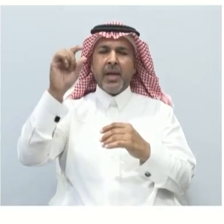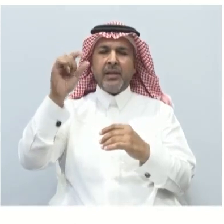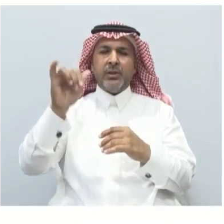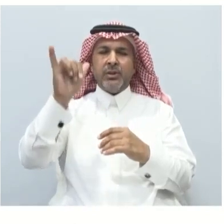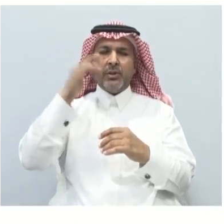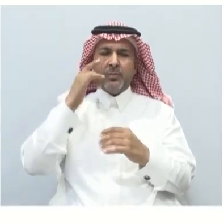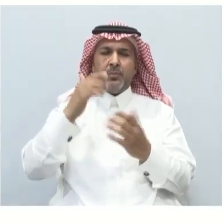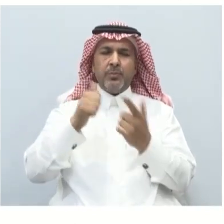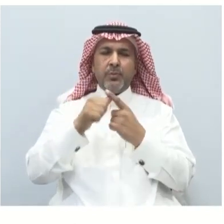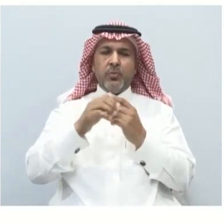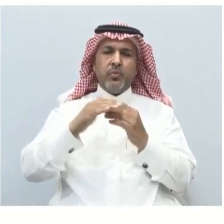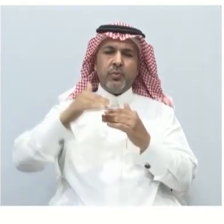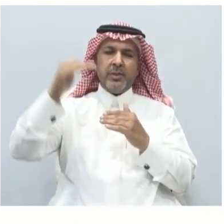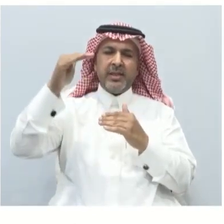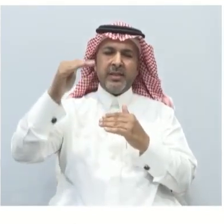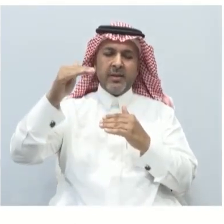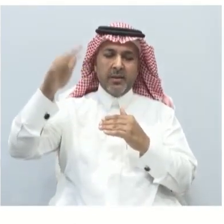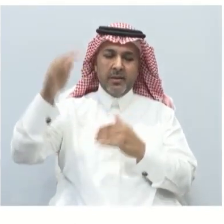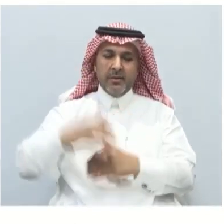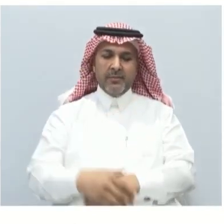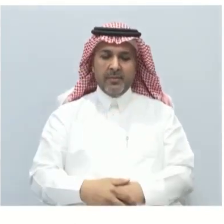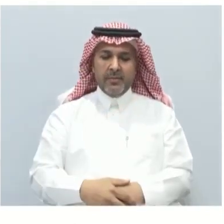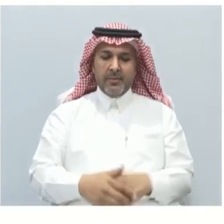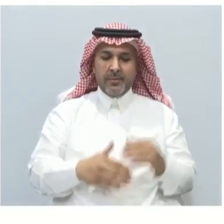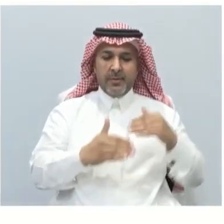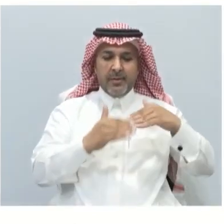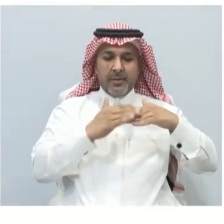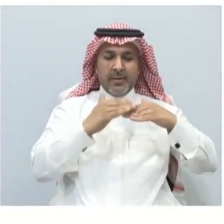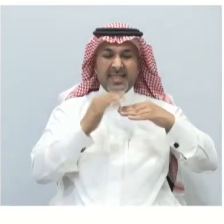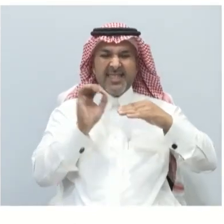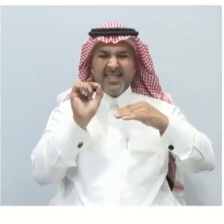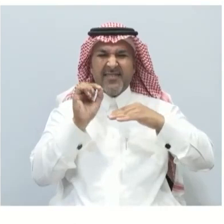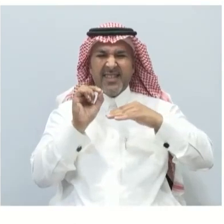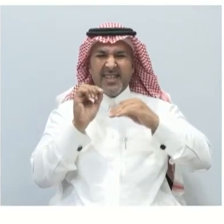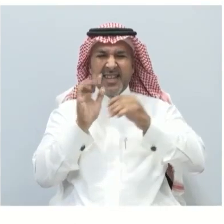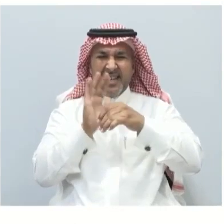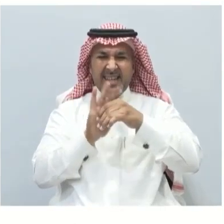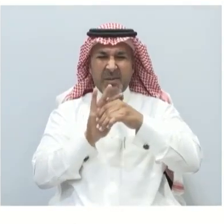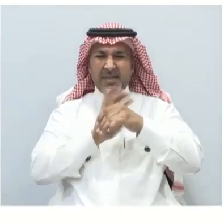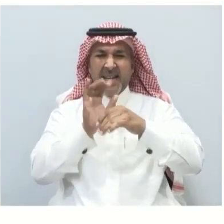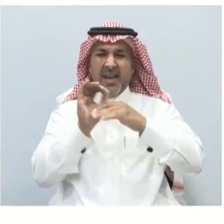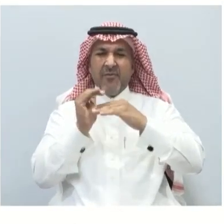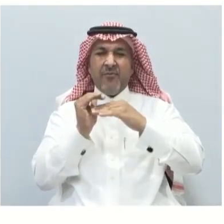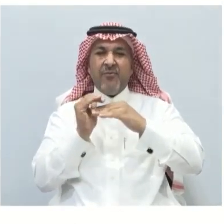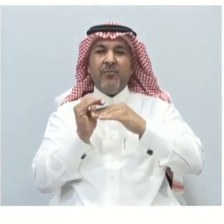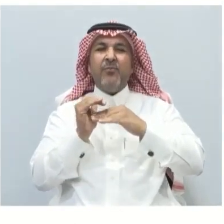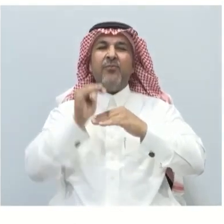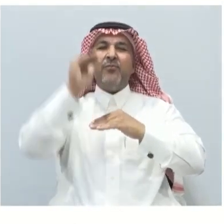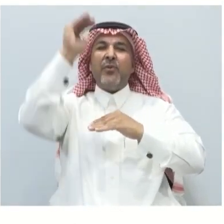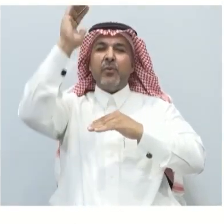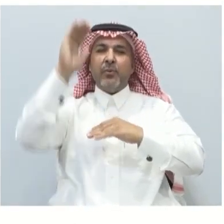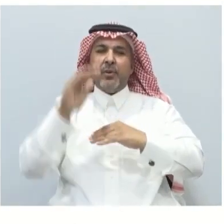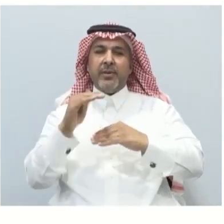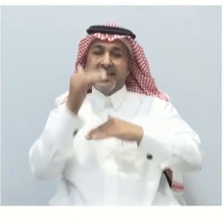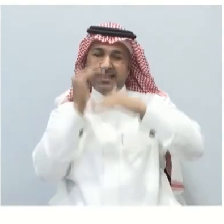معي المدى من وين يبدا من هنا من عند الصفر ولكن ما يلمس الصفر وانما اللي اعلى من الصفر